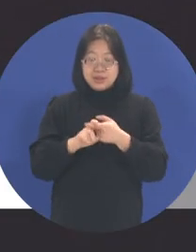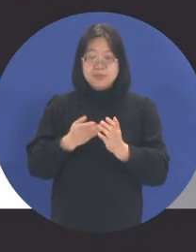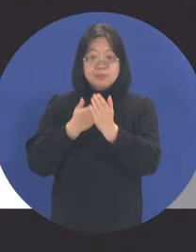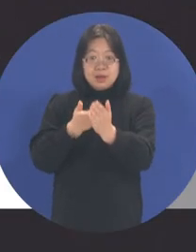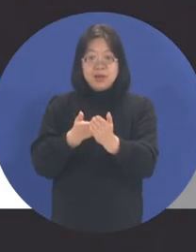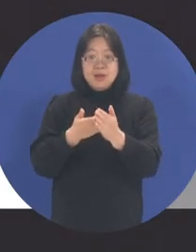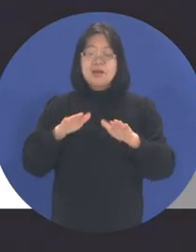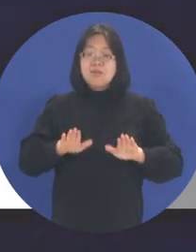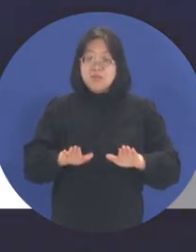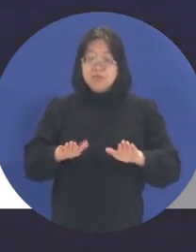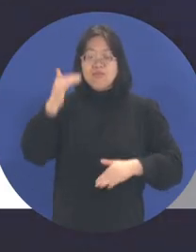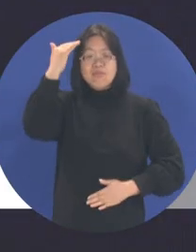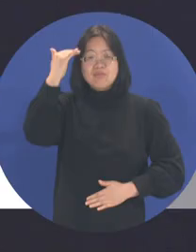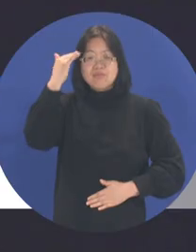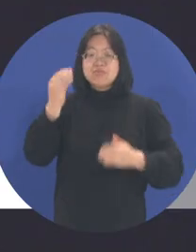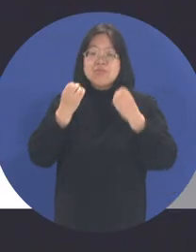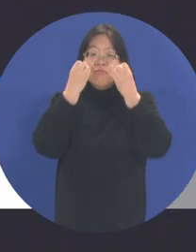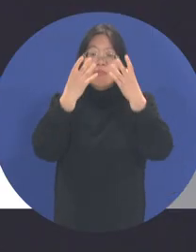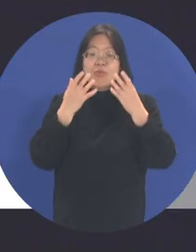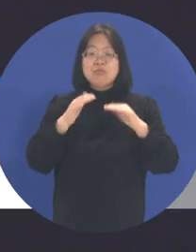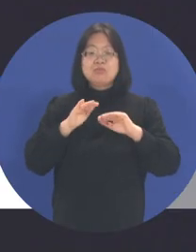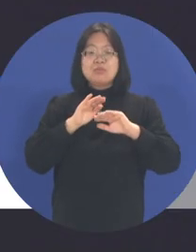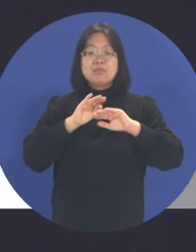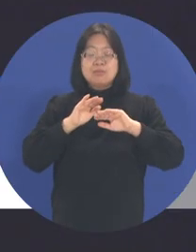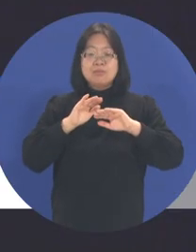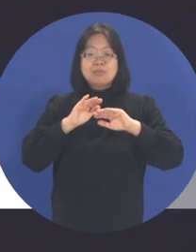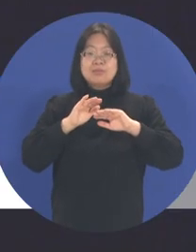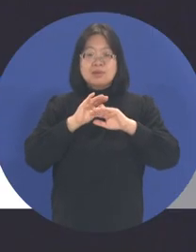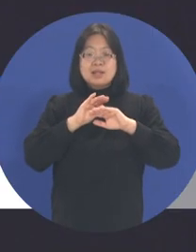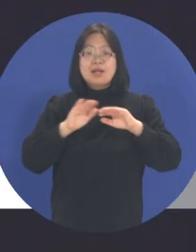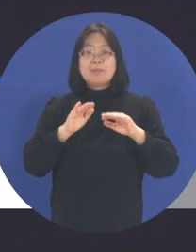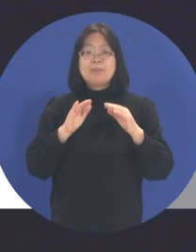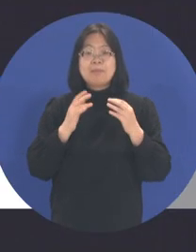이제 대한민국은 새로운 길을 찾아야 합니다.